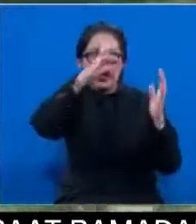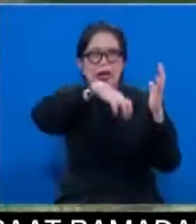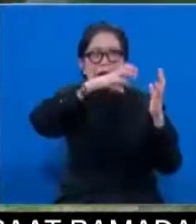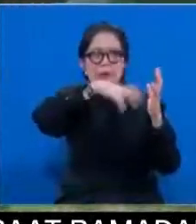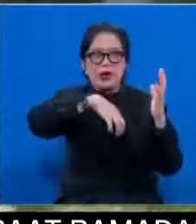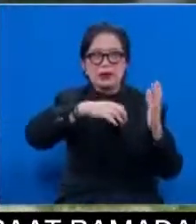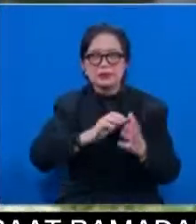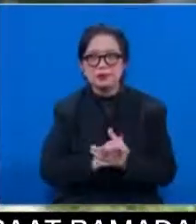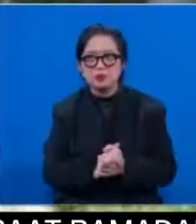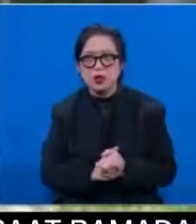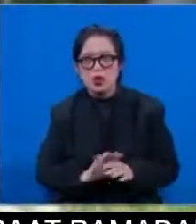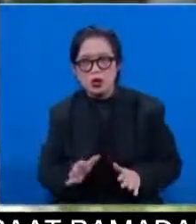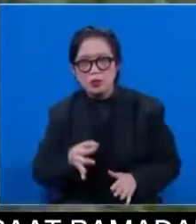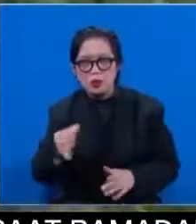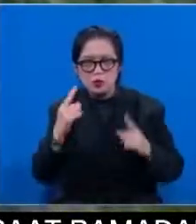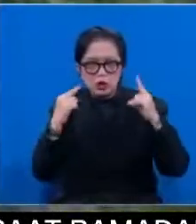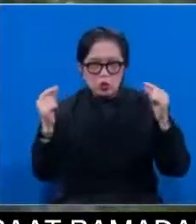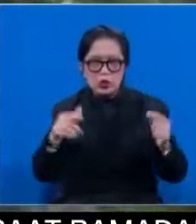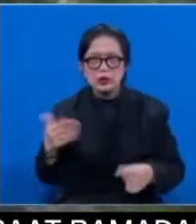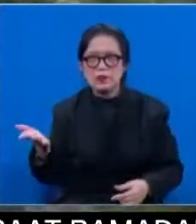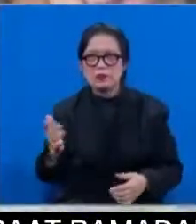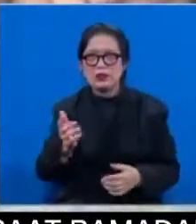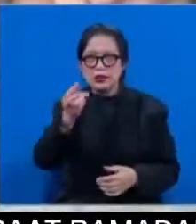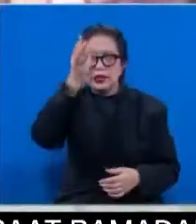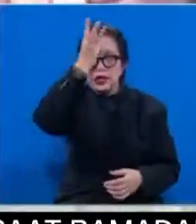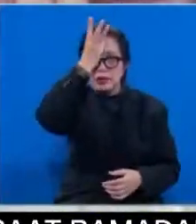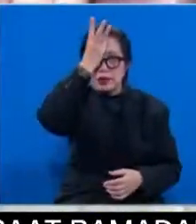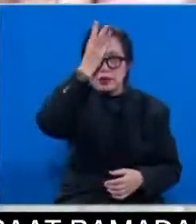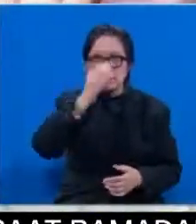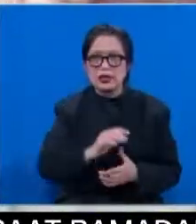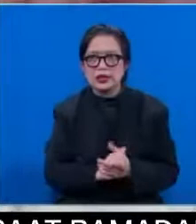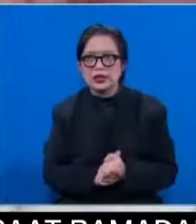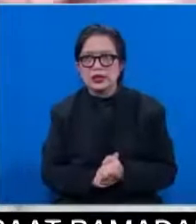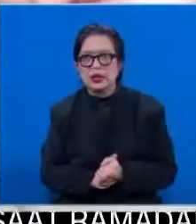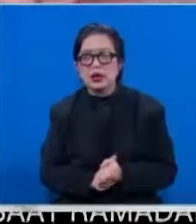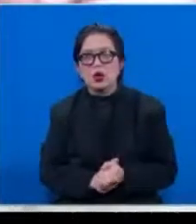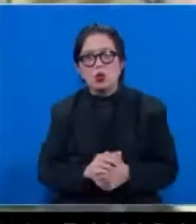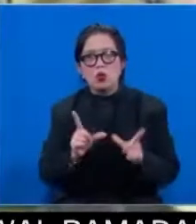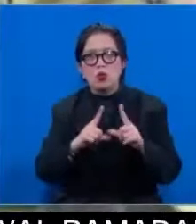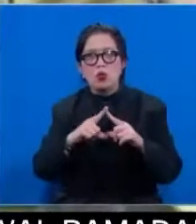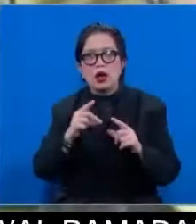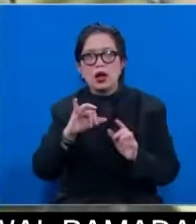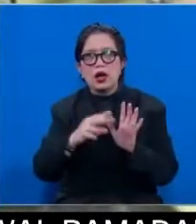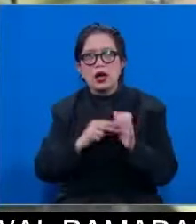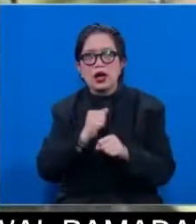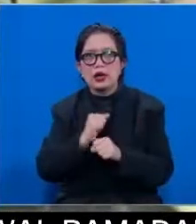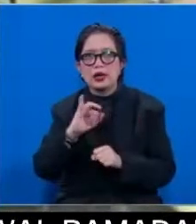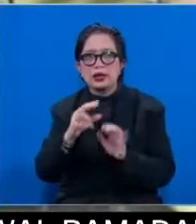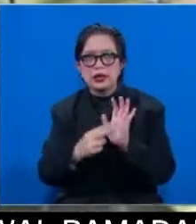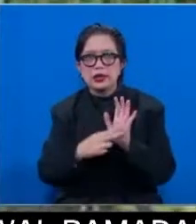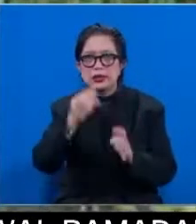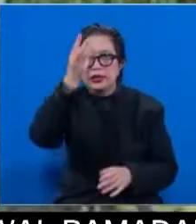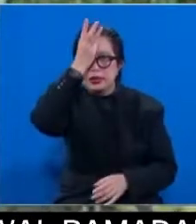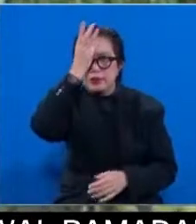Tidak hanya di Pulau Jawa, di Kalimantan, tepatnya di Kecamatan Kumai, Kabupaten Kota Waringin Barat, Kalimantan Tengah, sebagian warga lebih